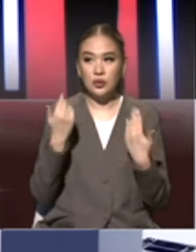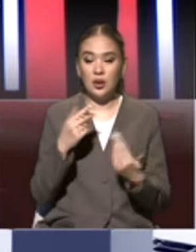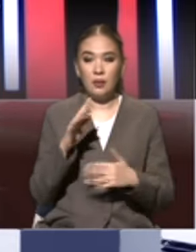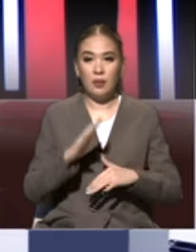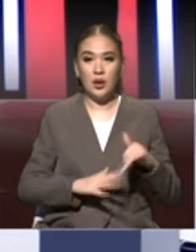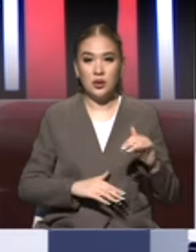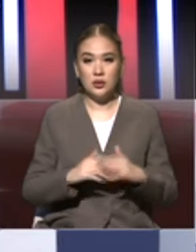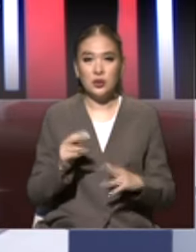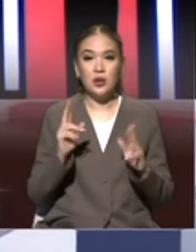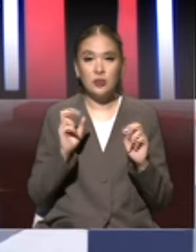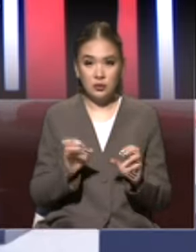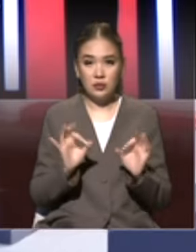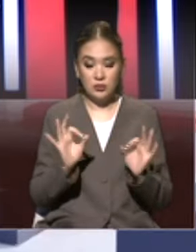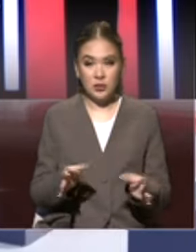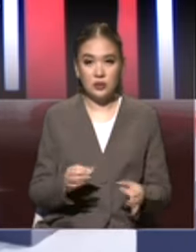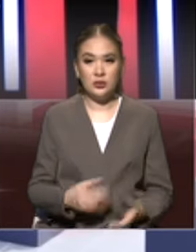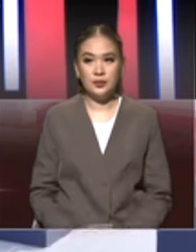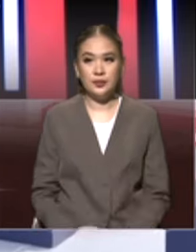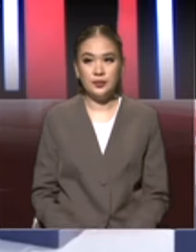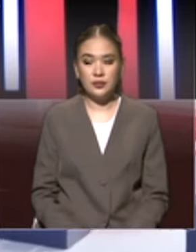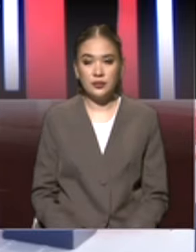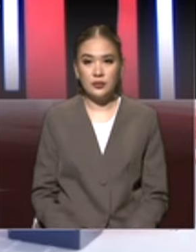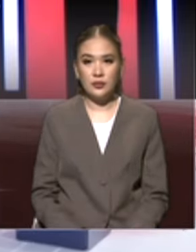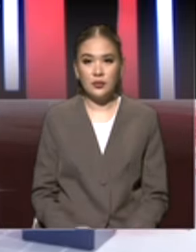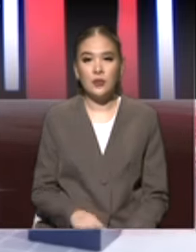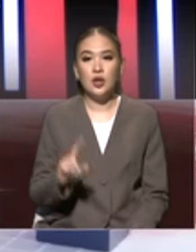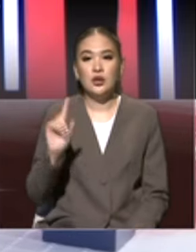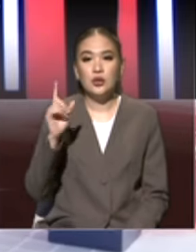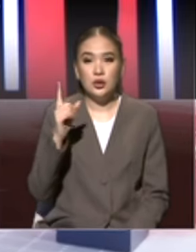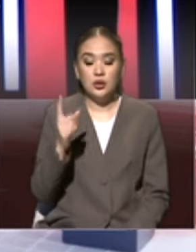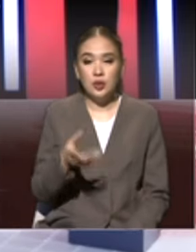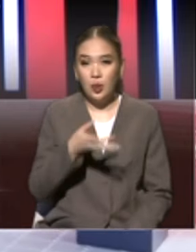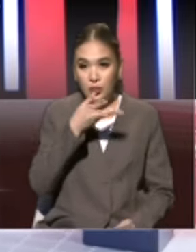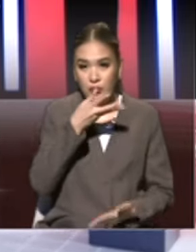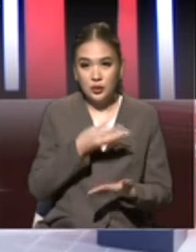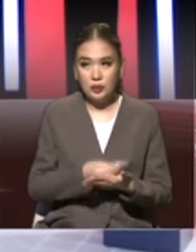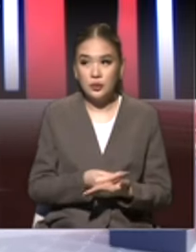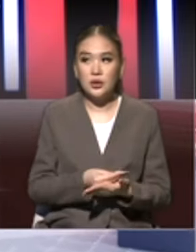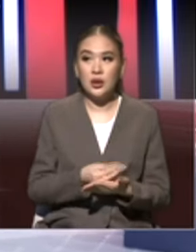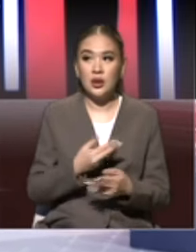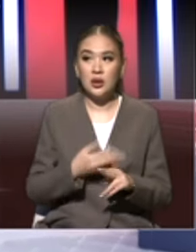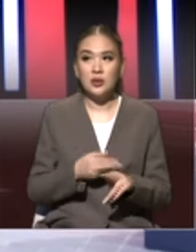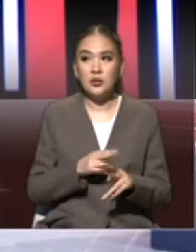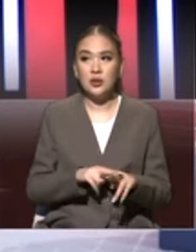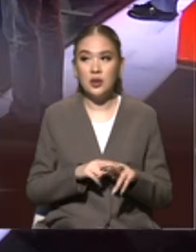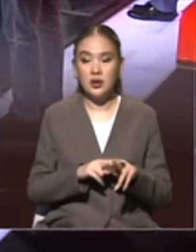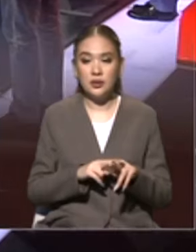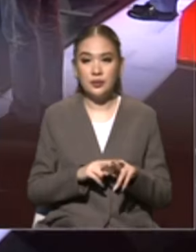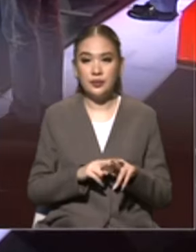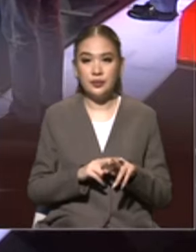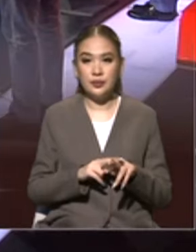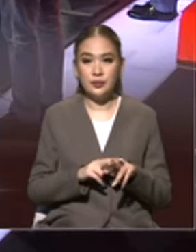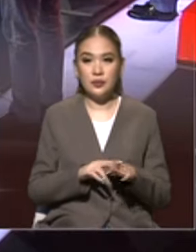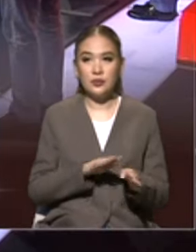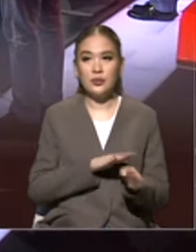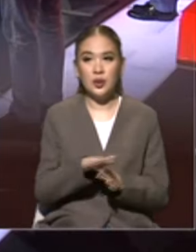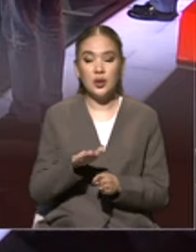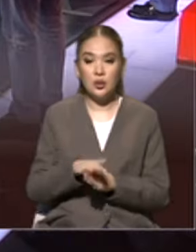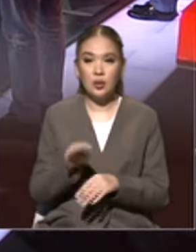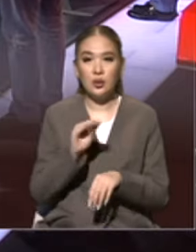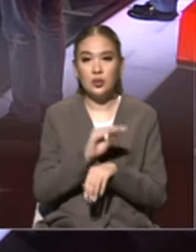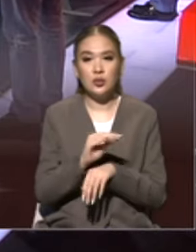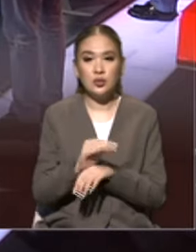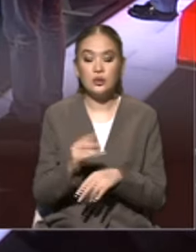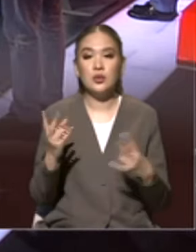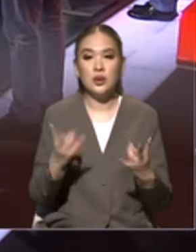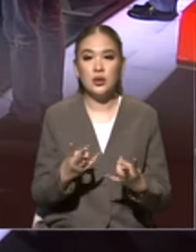десеңіздер. Келісесіздер ме? Не үшін біз осы өзіміздің нарықты деп айтсақ болады ма? Біріктіру керек, иә? Қосу керек қой. Қосу